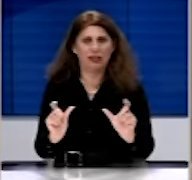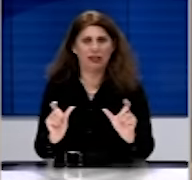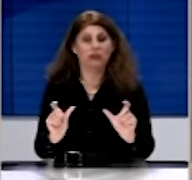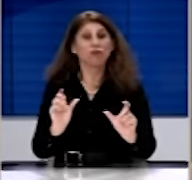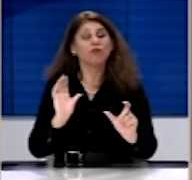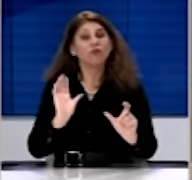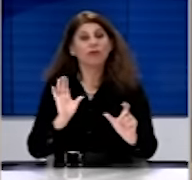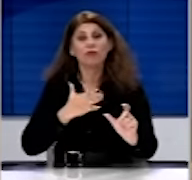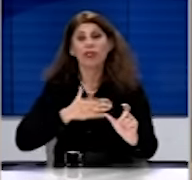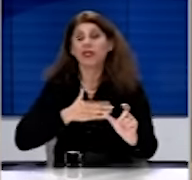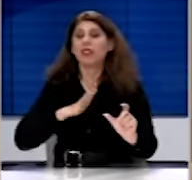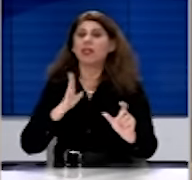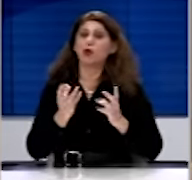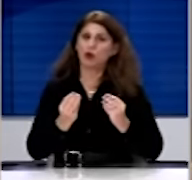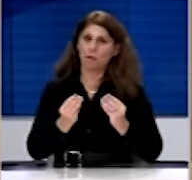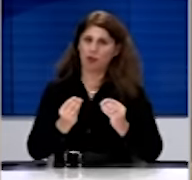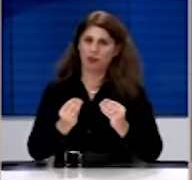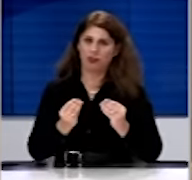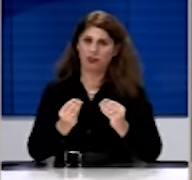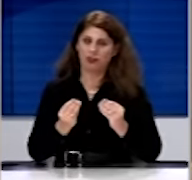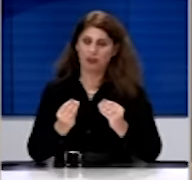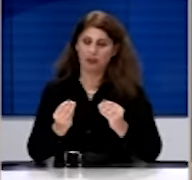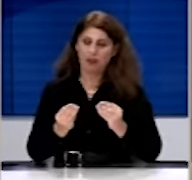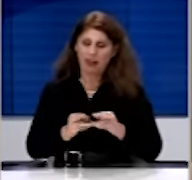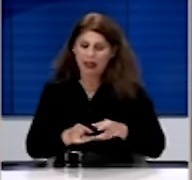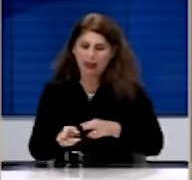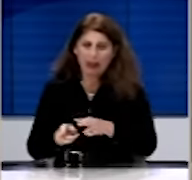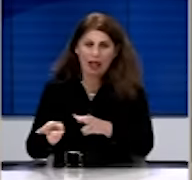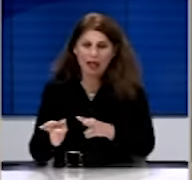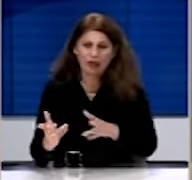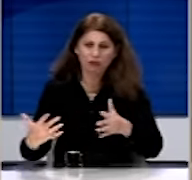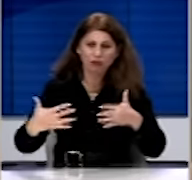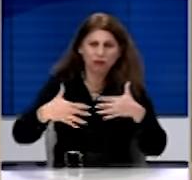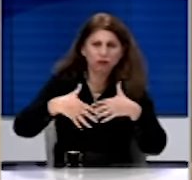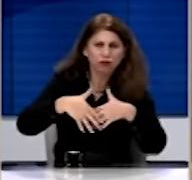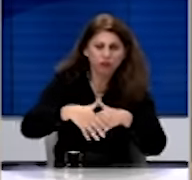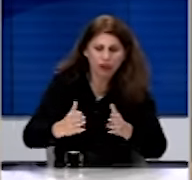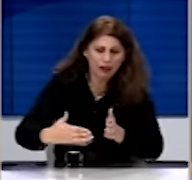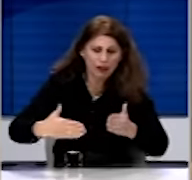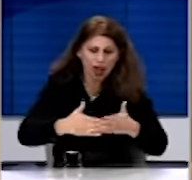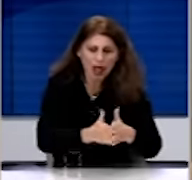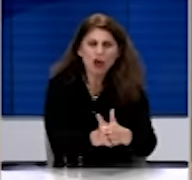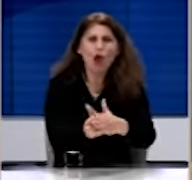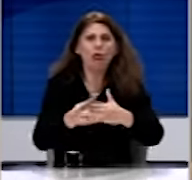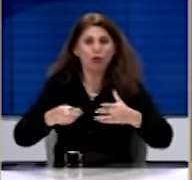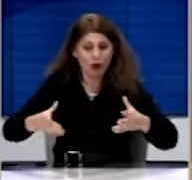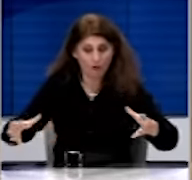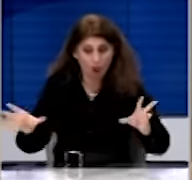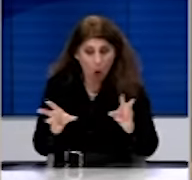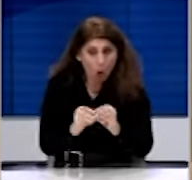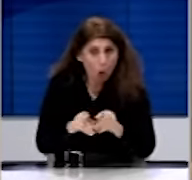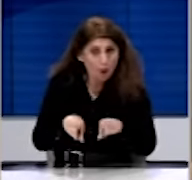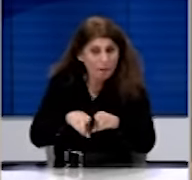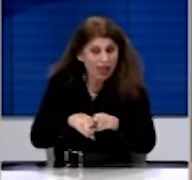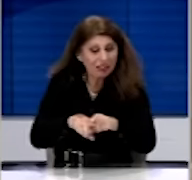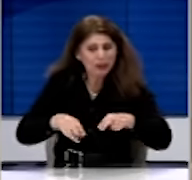οποία δεν θέλουν και πολύ για να συνενωθούν και να γίνουν ορμητικό ποτάμι που θα σαρώσει